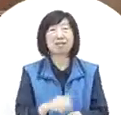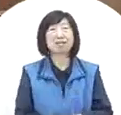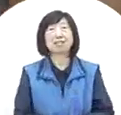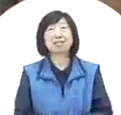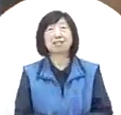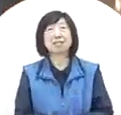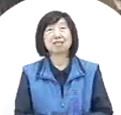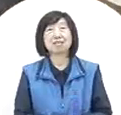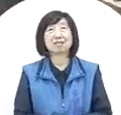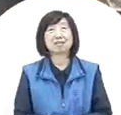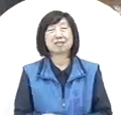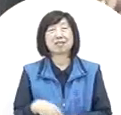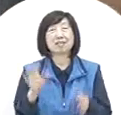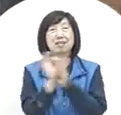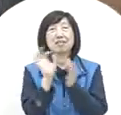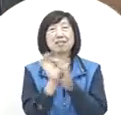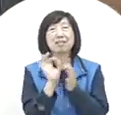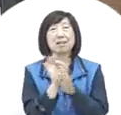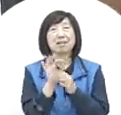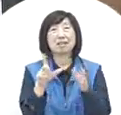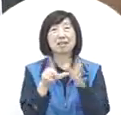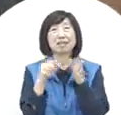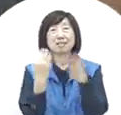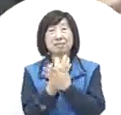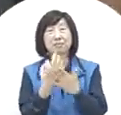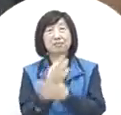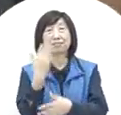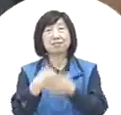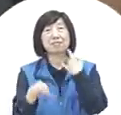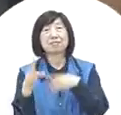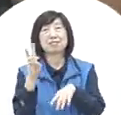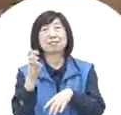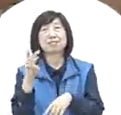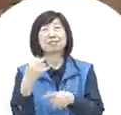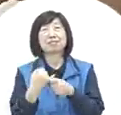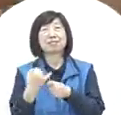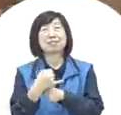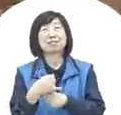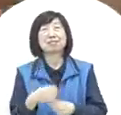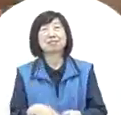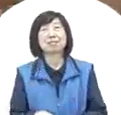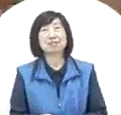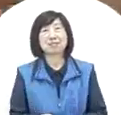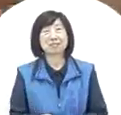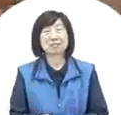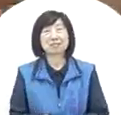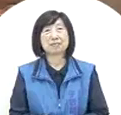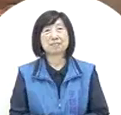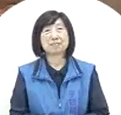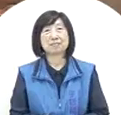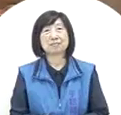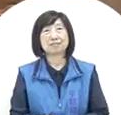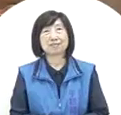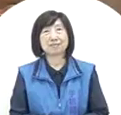那个 没关系， 旁边的 因为时间也不够，我剩33秒。 河滨很多蝴蝶了， 来，